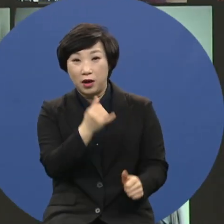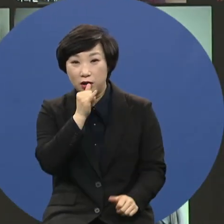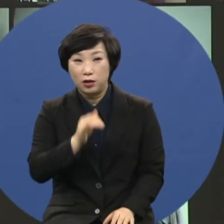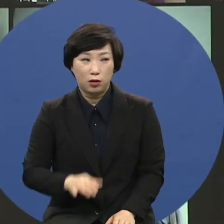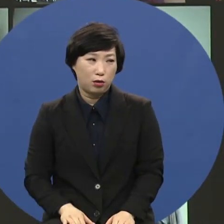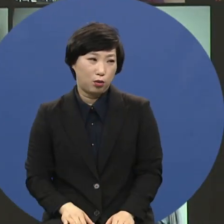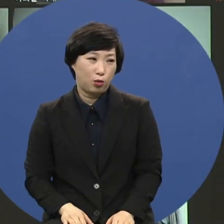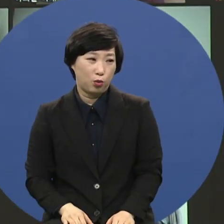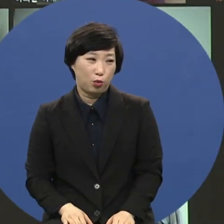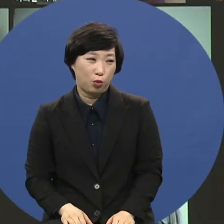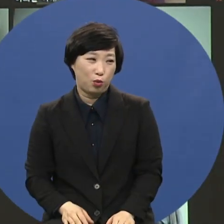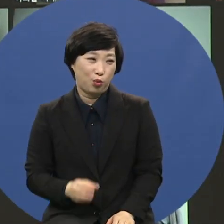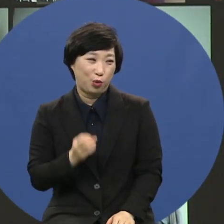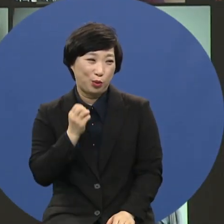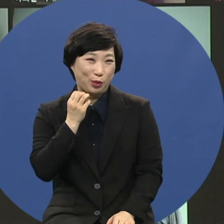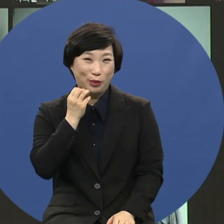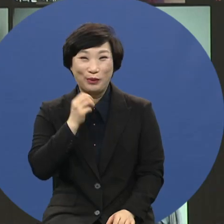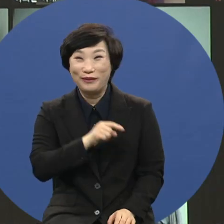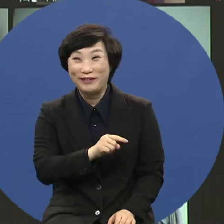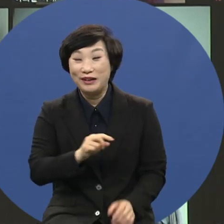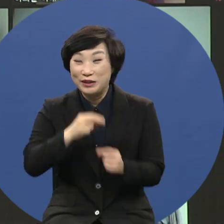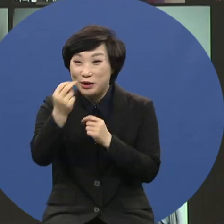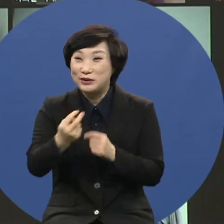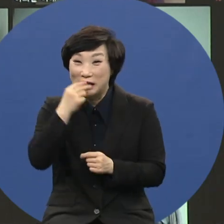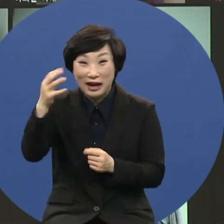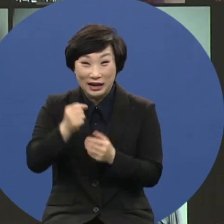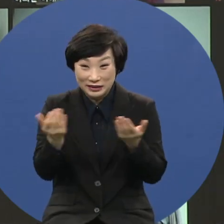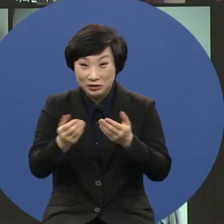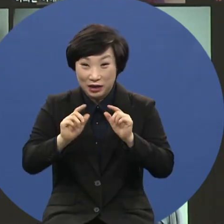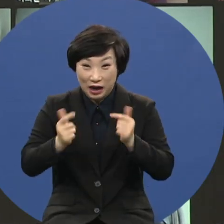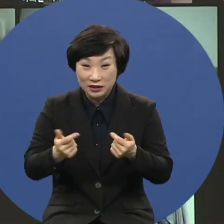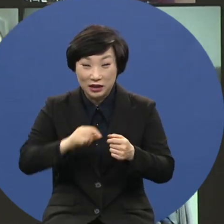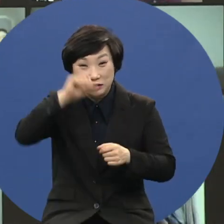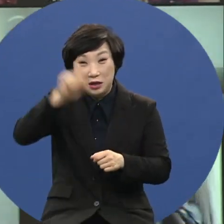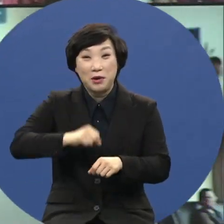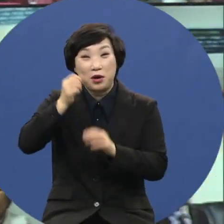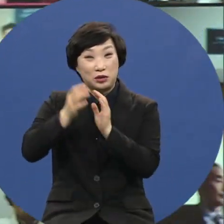영생을 얻는 것도 아닌데 새벽 기도는 안 나오면